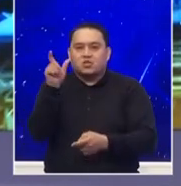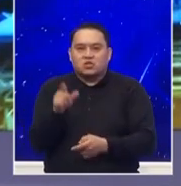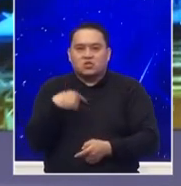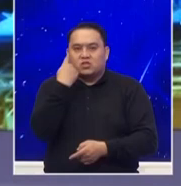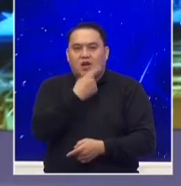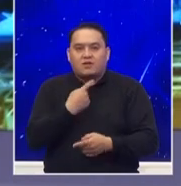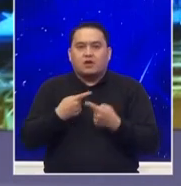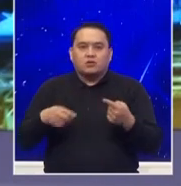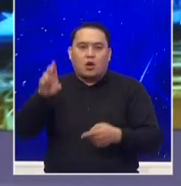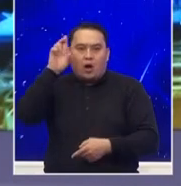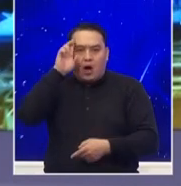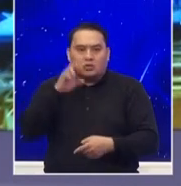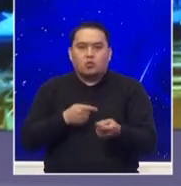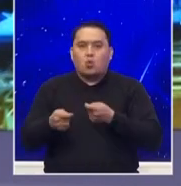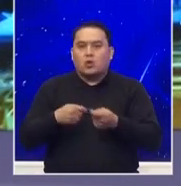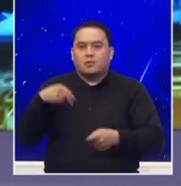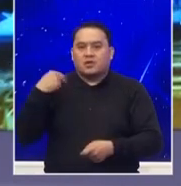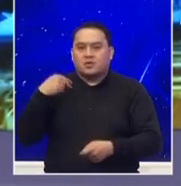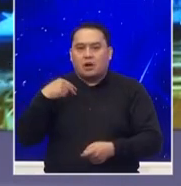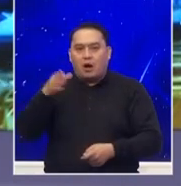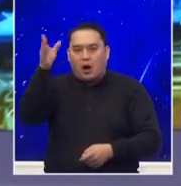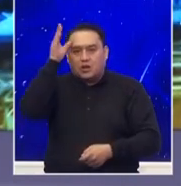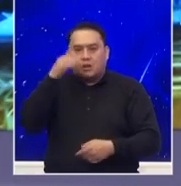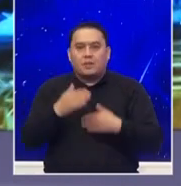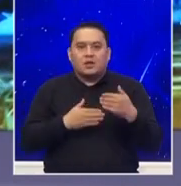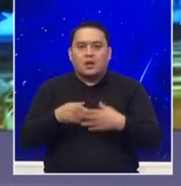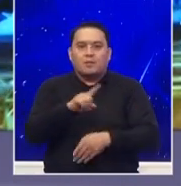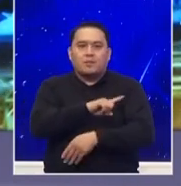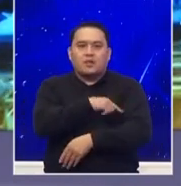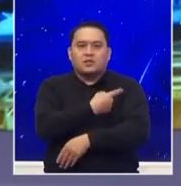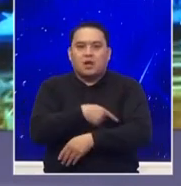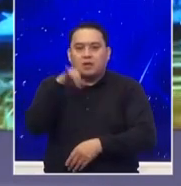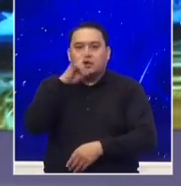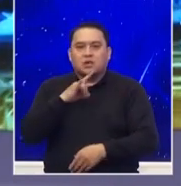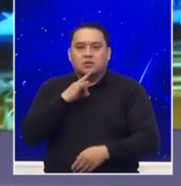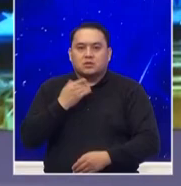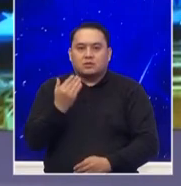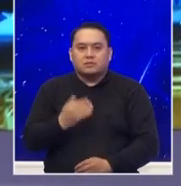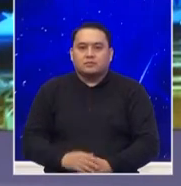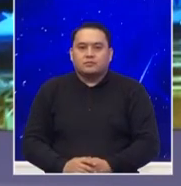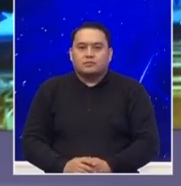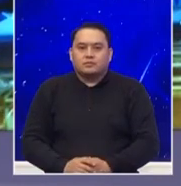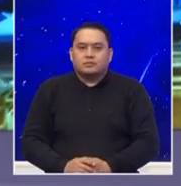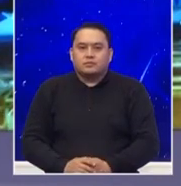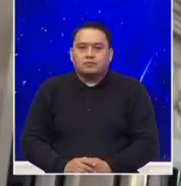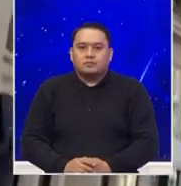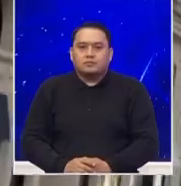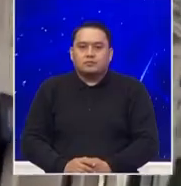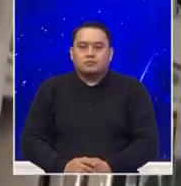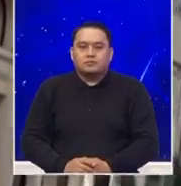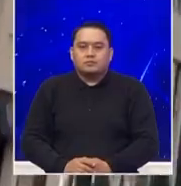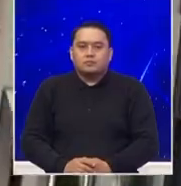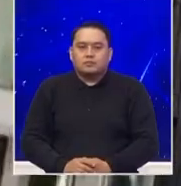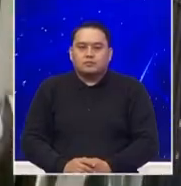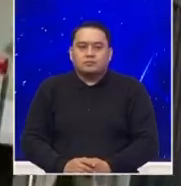разных стран. Очередную из них возглавил президент Академии профилактической медицины Казахстана Алмаз Шарман.